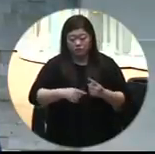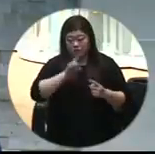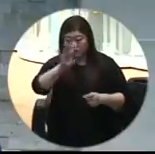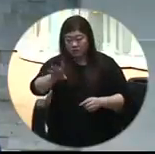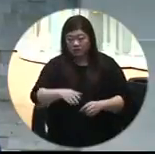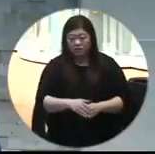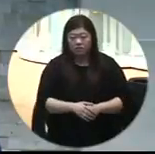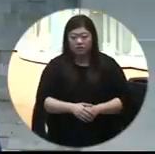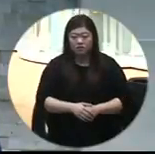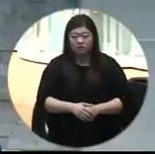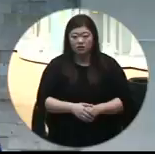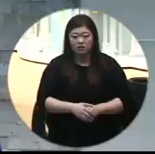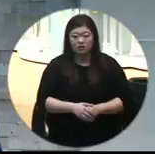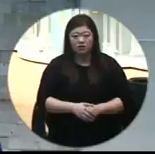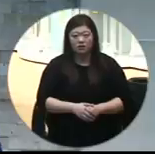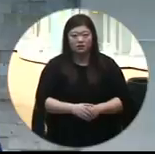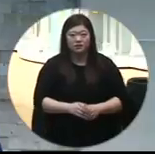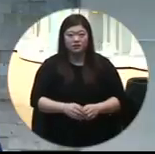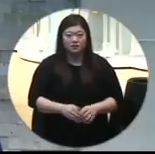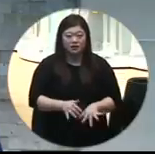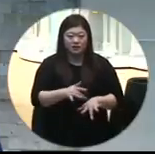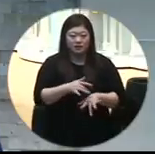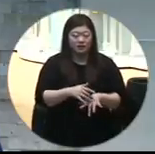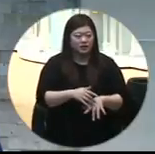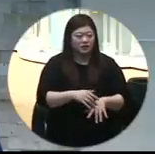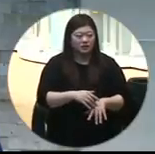속된 말로 온갖 쌍욕을 다 더럽어서 나갑니다.